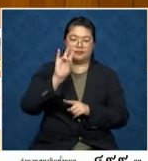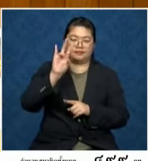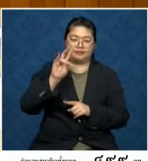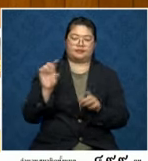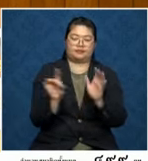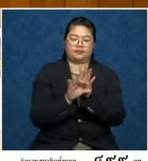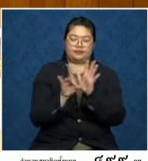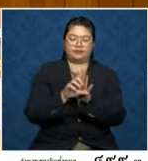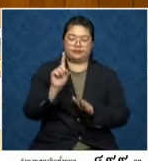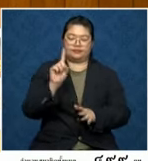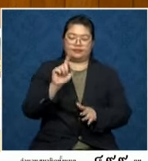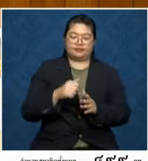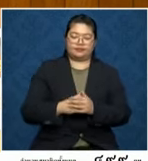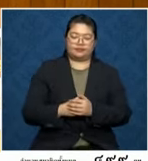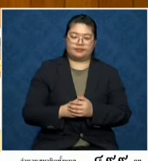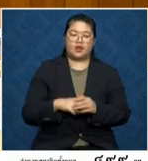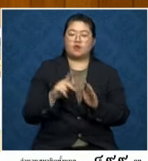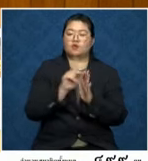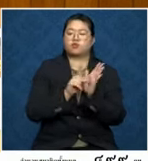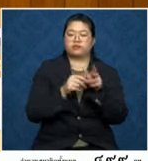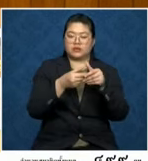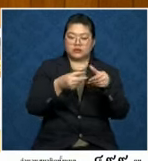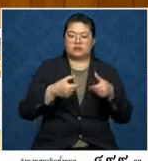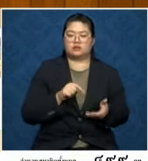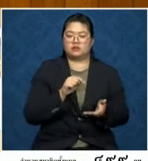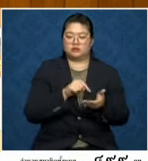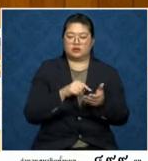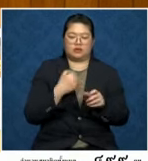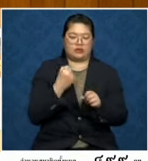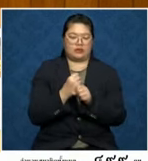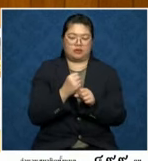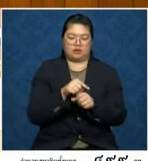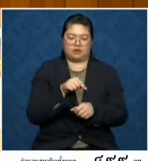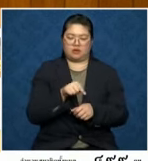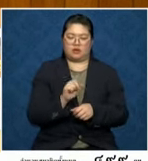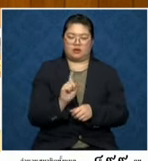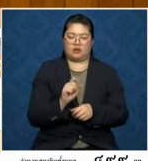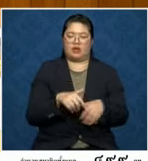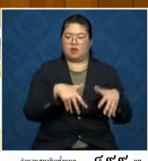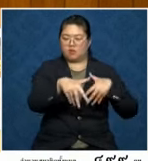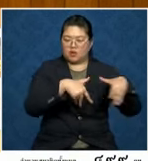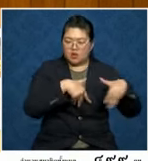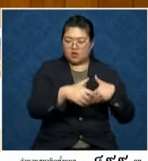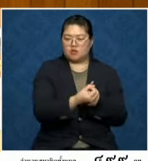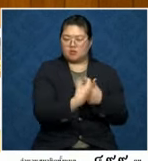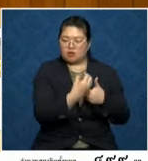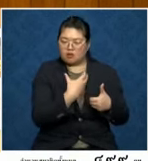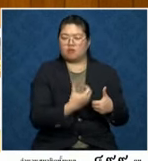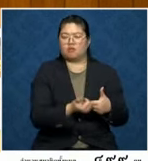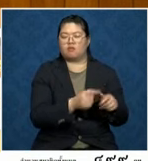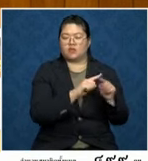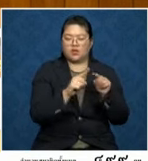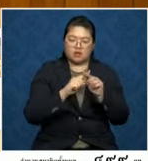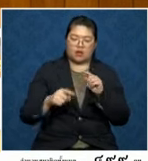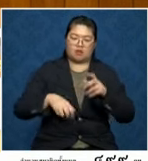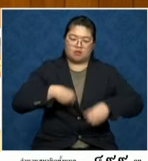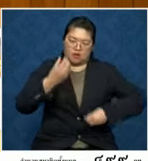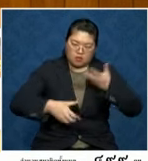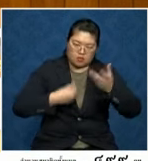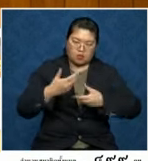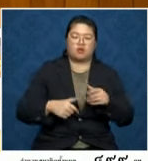ข้อสุดท้ายก็คือกฎหมายฉบับนี้ได้จัดให้มีการรับฟังความเห็นจากประชาชนและผู้ที่มีส่วนได้เสีย